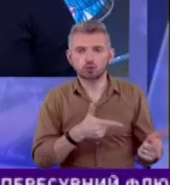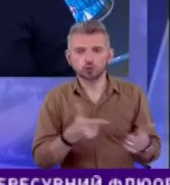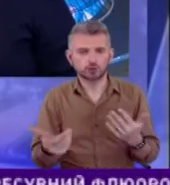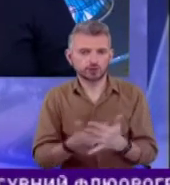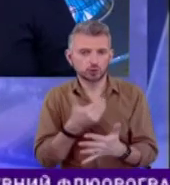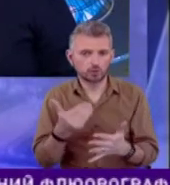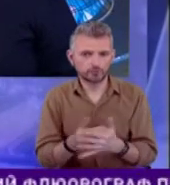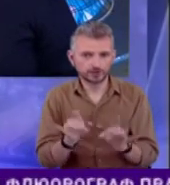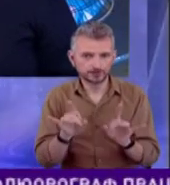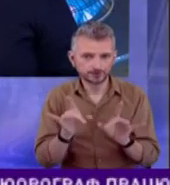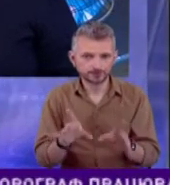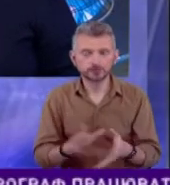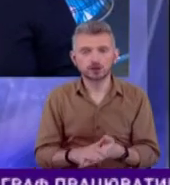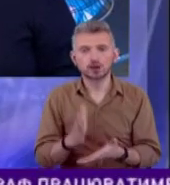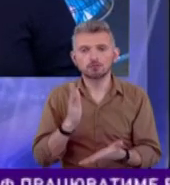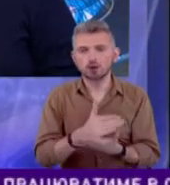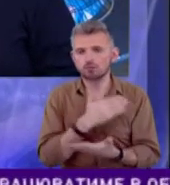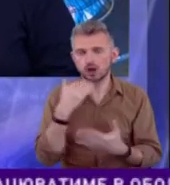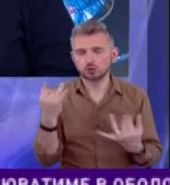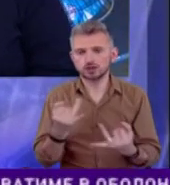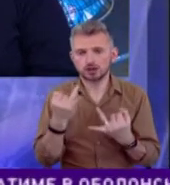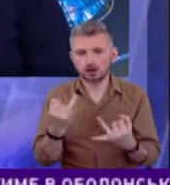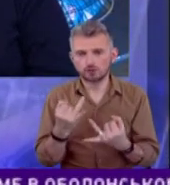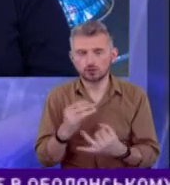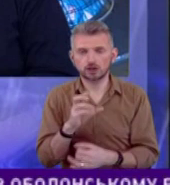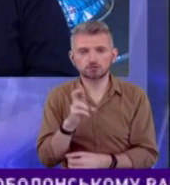випуск столичних новин. Маємо чимало цікавого.